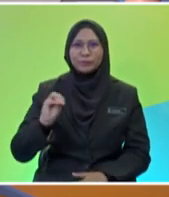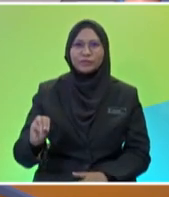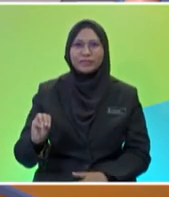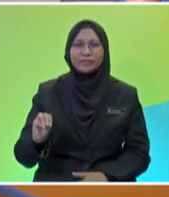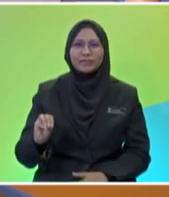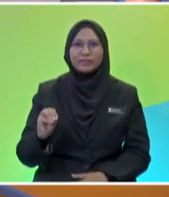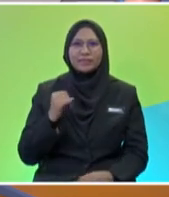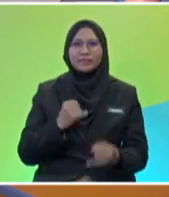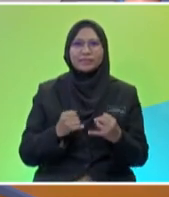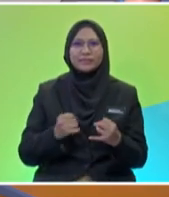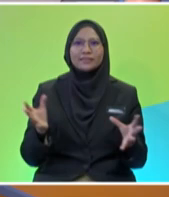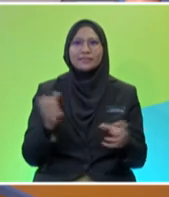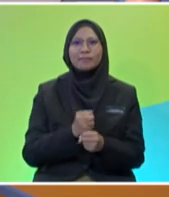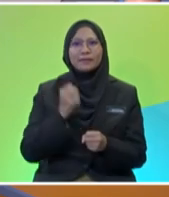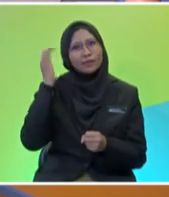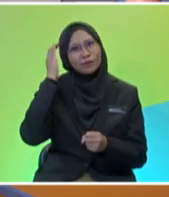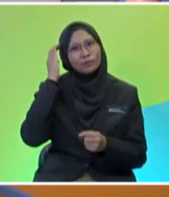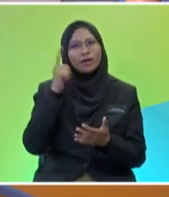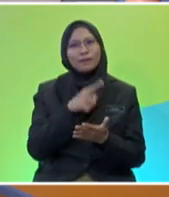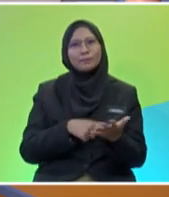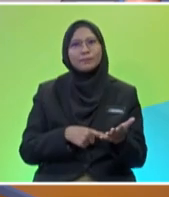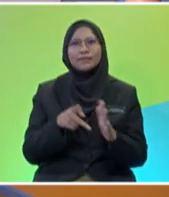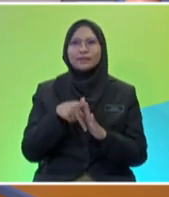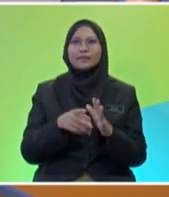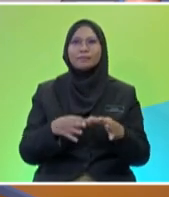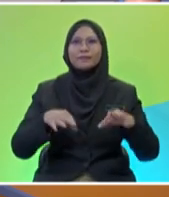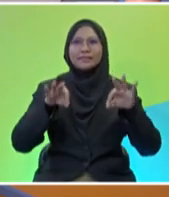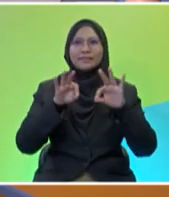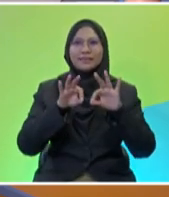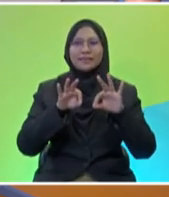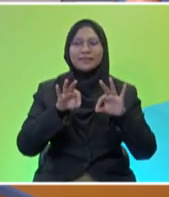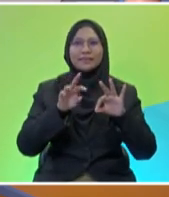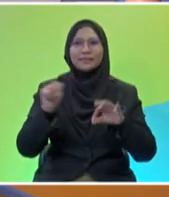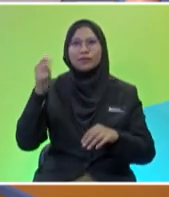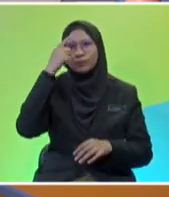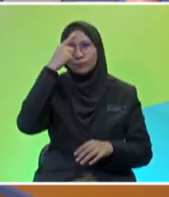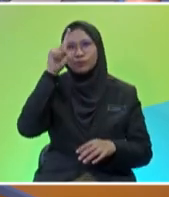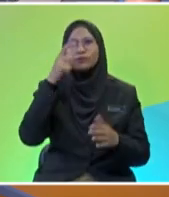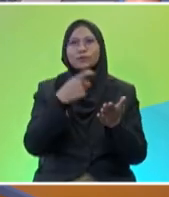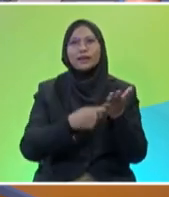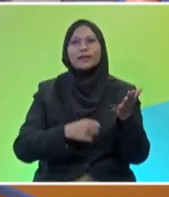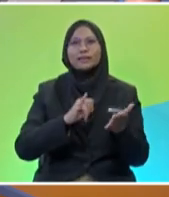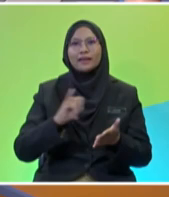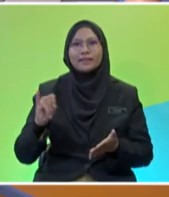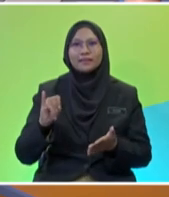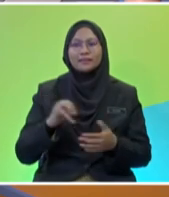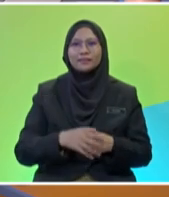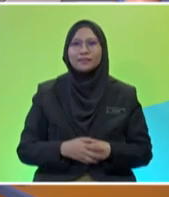mengetahui apa kita kepentingan dan cara untuk kita menghargai agensi penghematan uang oke